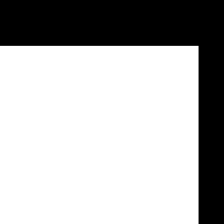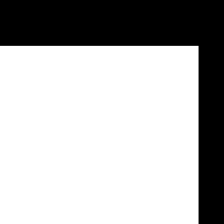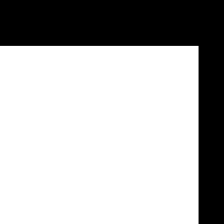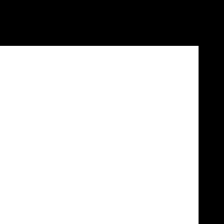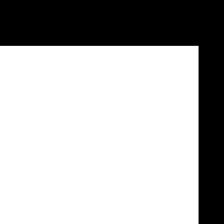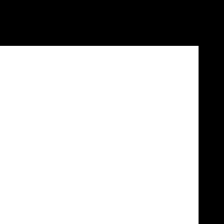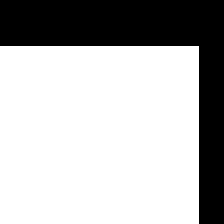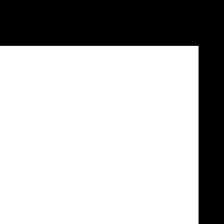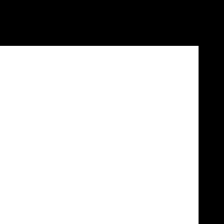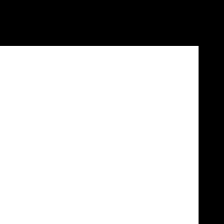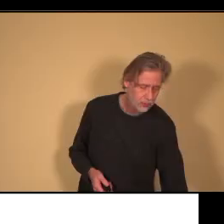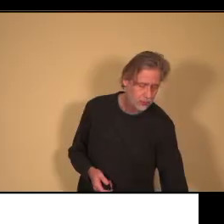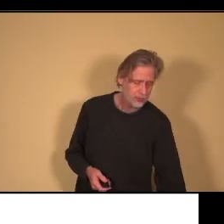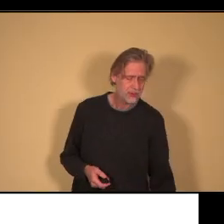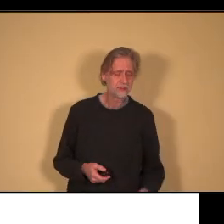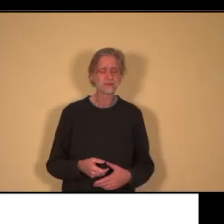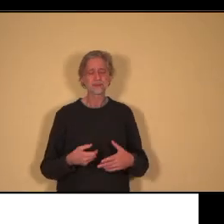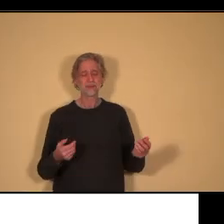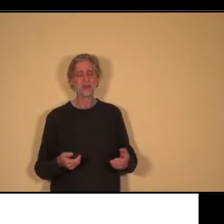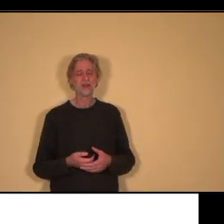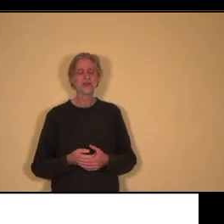Kreislaufwirtschaftsgesetz eingehen. Und